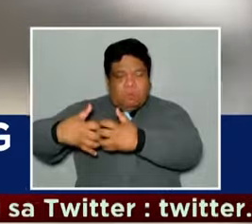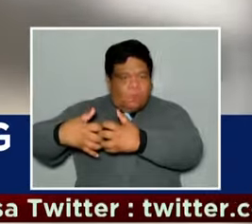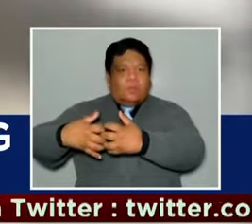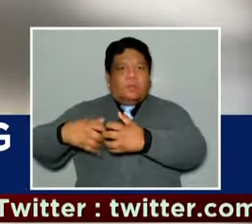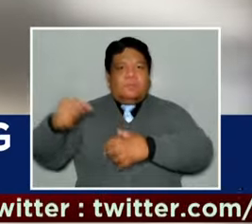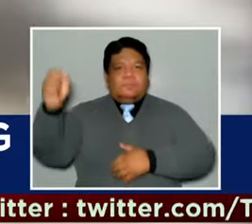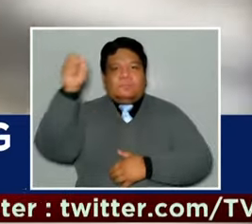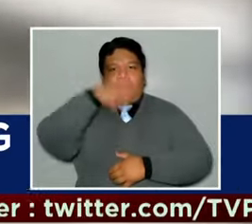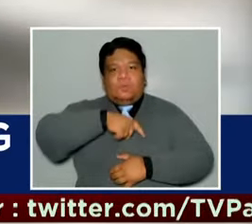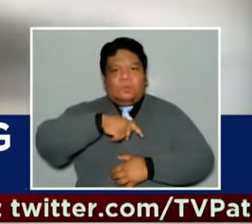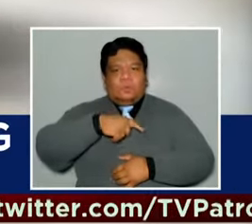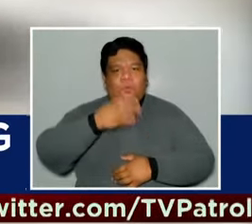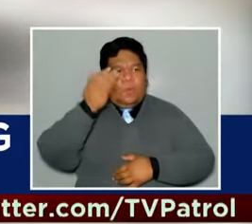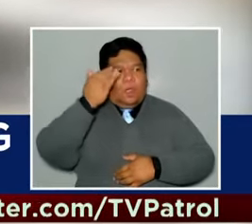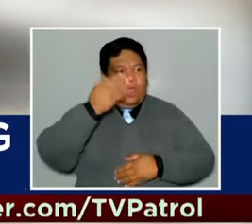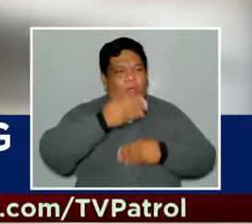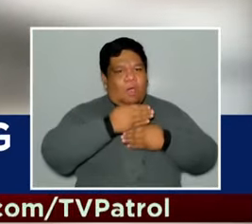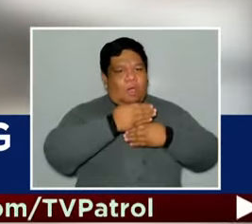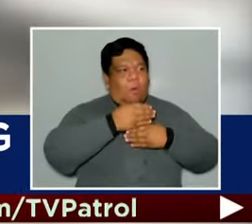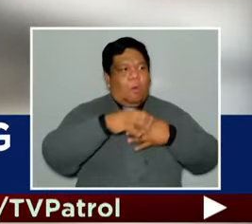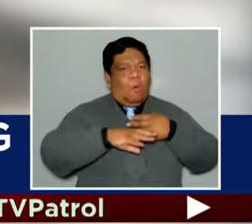bakit ito eh? Porsyon na ito ay